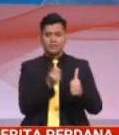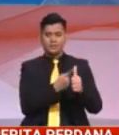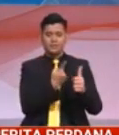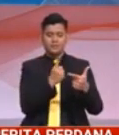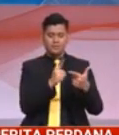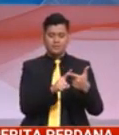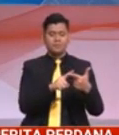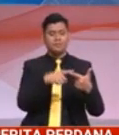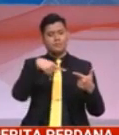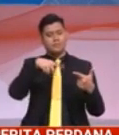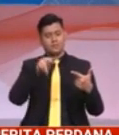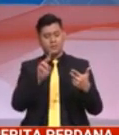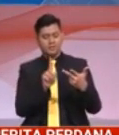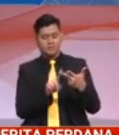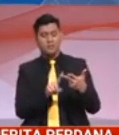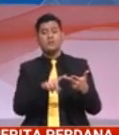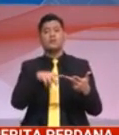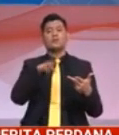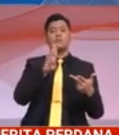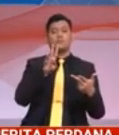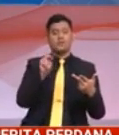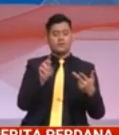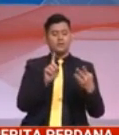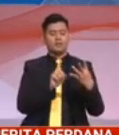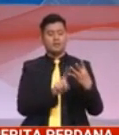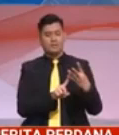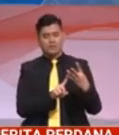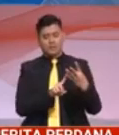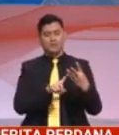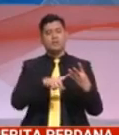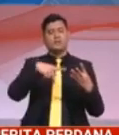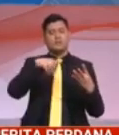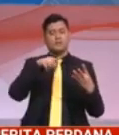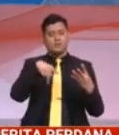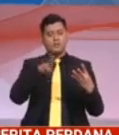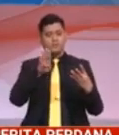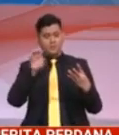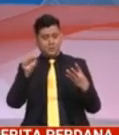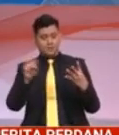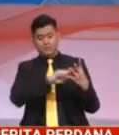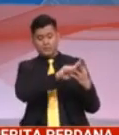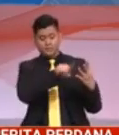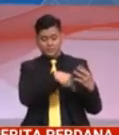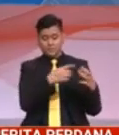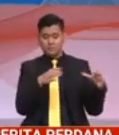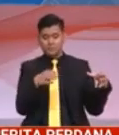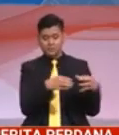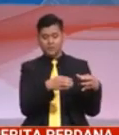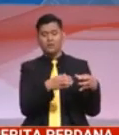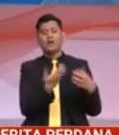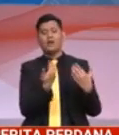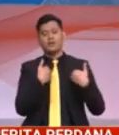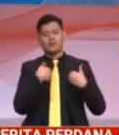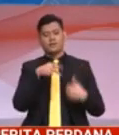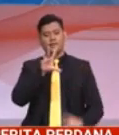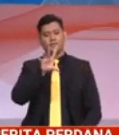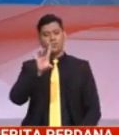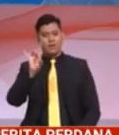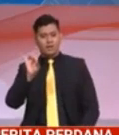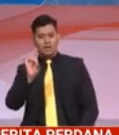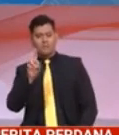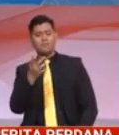nasional PN barisan nasional Bean dan Pati bersatu Sabah PBS memperoleh 38 kerusi